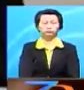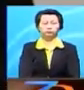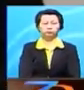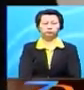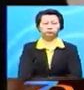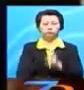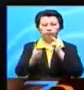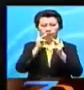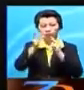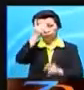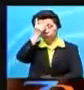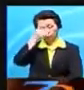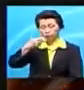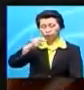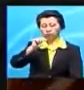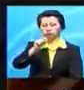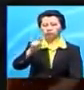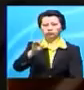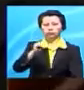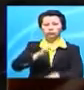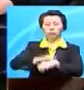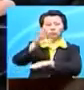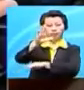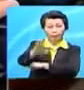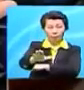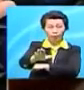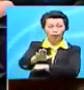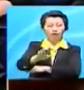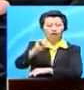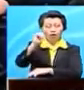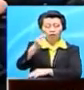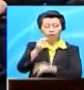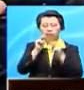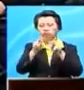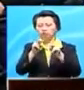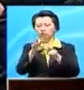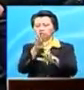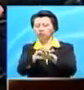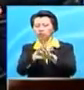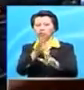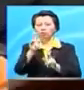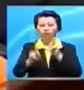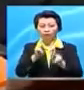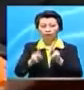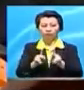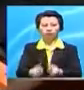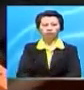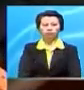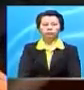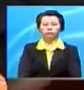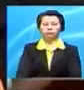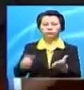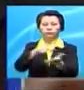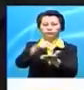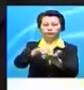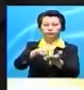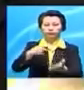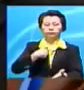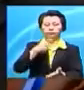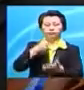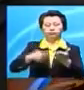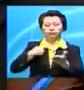Tambah Dato' Azmi, potongan harga pada waktu petang pula hanya akan dilakukan melihat kepada sambutan pengguna. This is what we learn